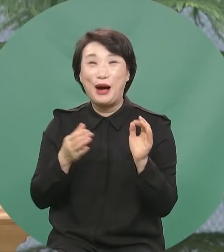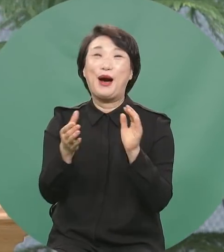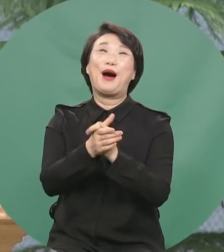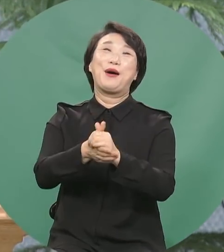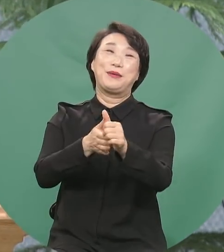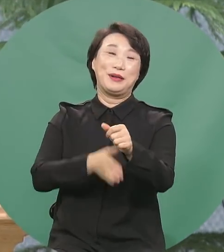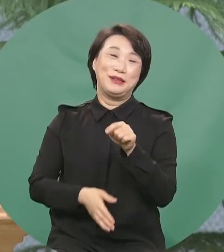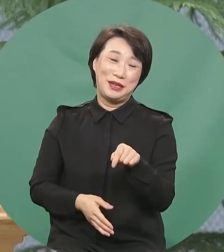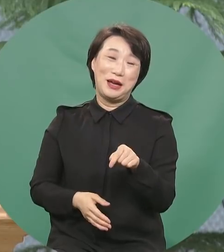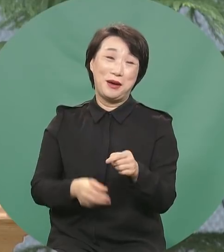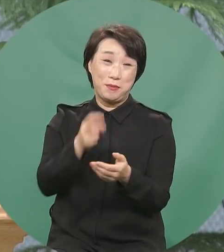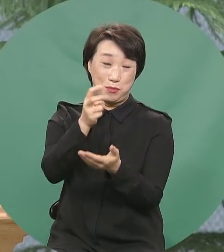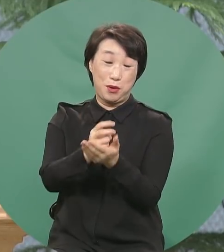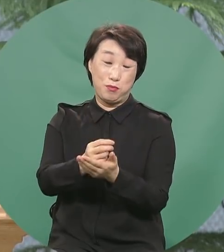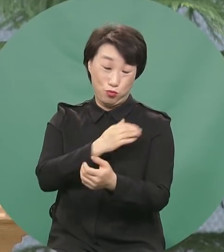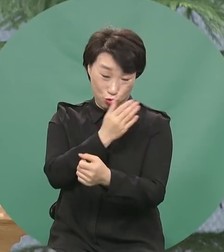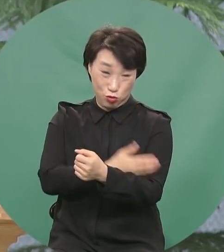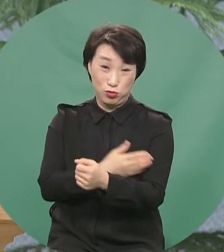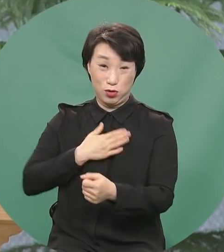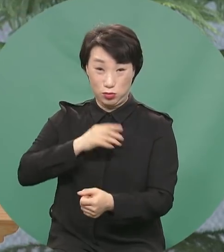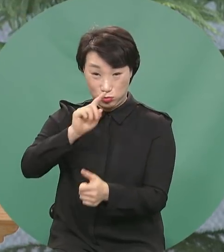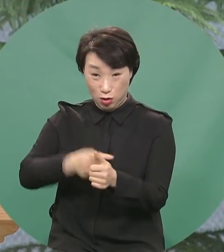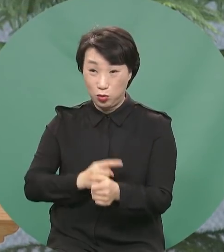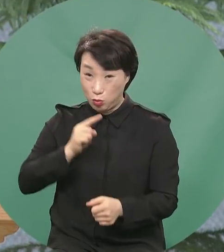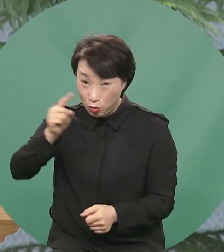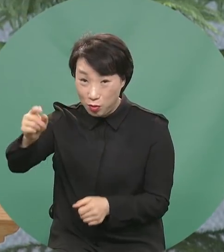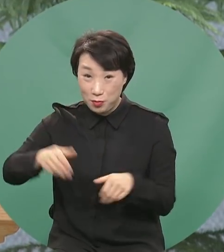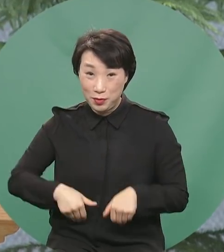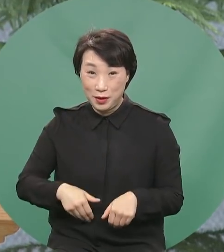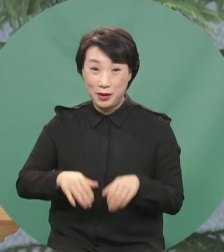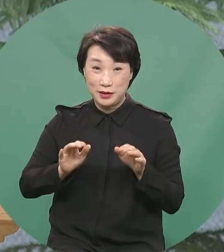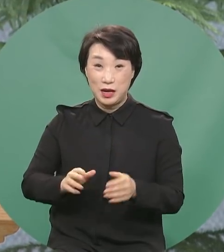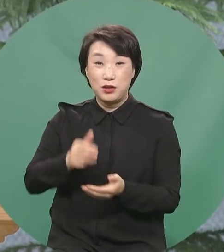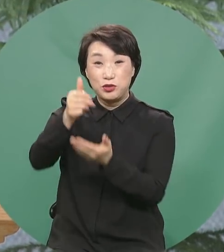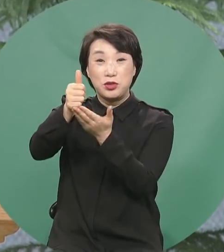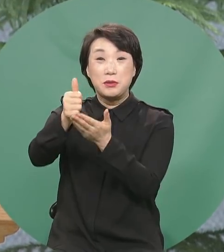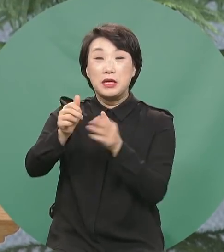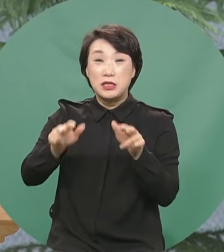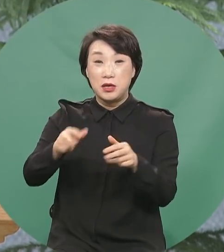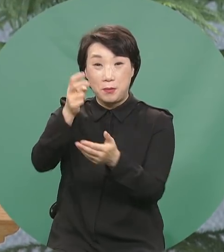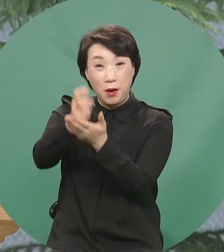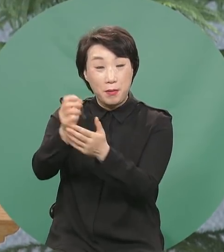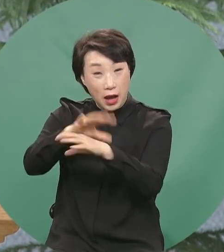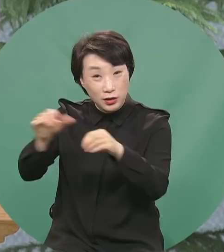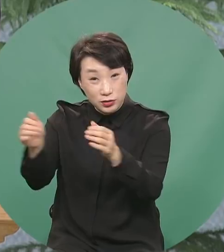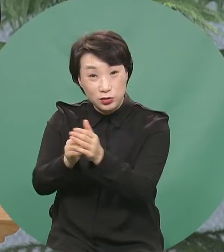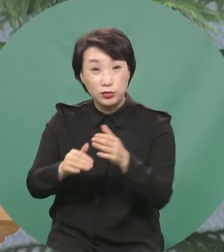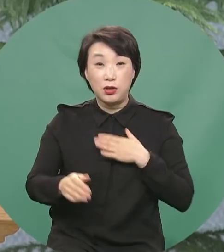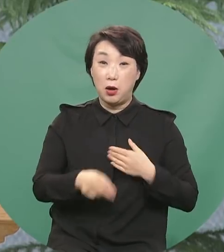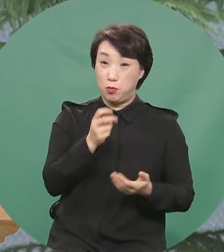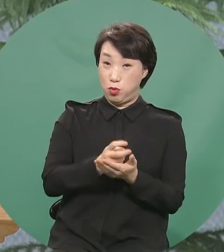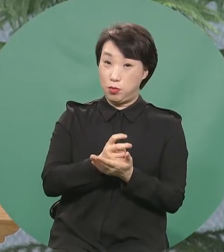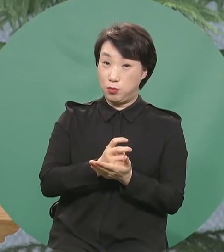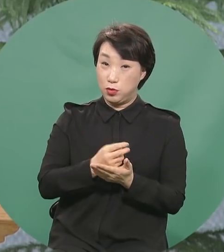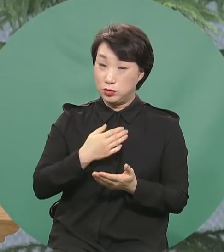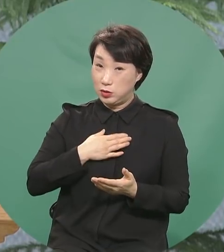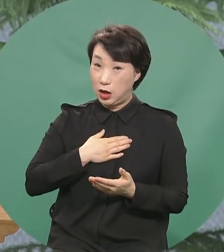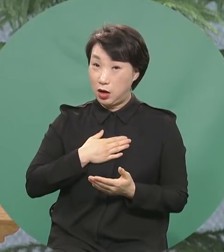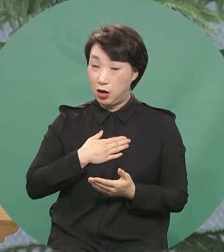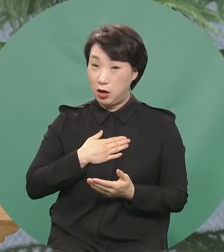이것은 법적인 당연한 나의 권리인데 주님은 법적으로 해결했으니 나도 법적으로